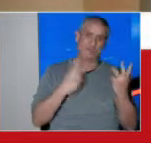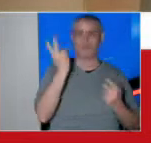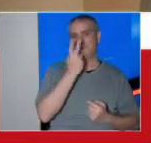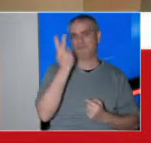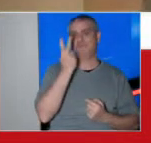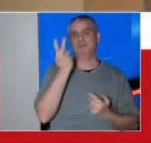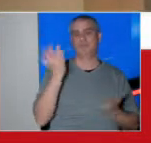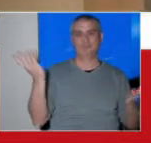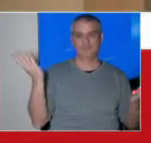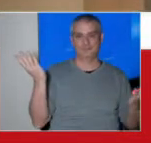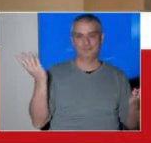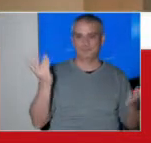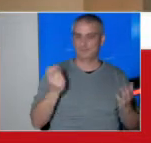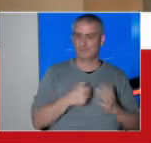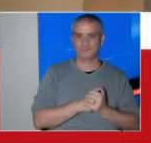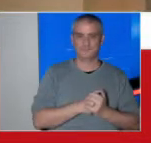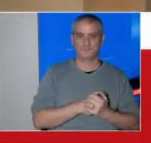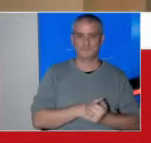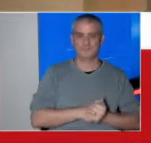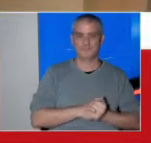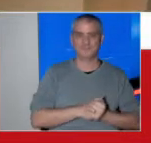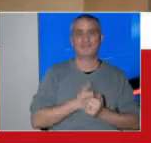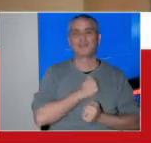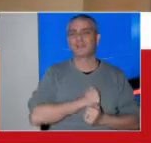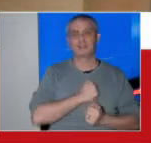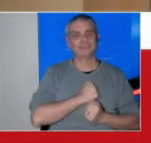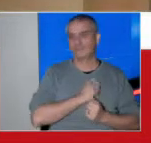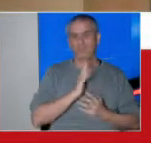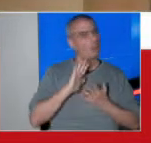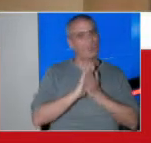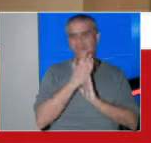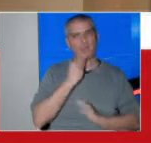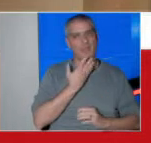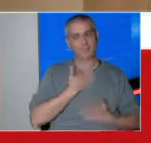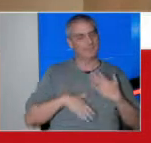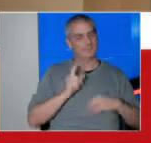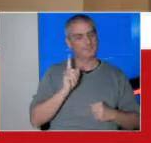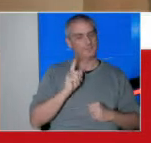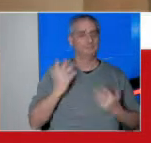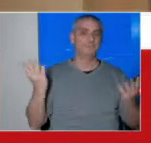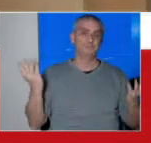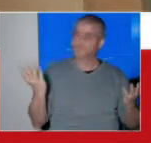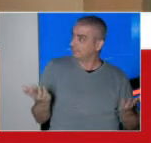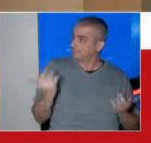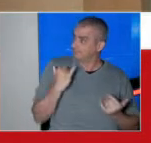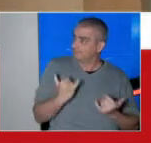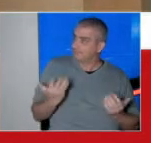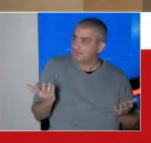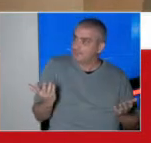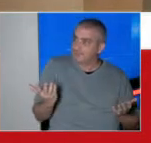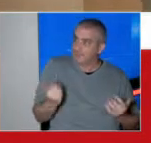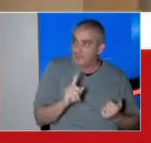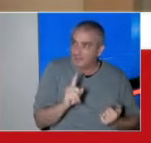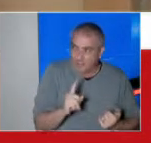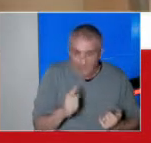כמובן. לא, אז תענה? לא נהיה, לצערי לא נהיה נחמד. מה זה, זה? אתה